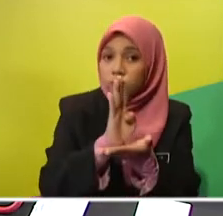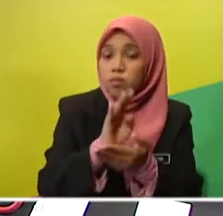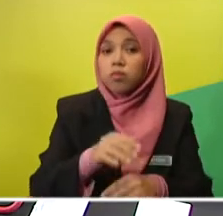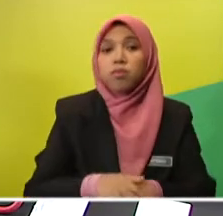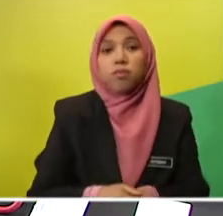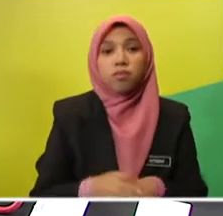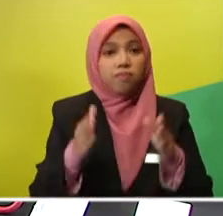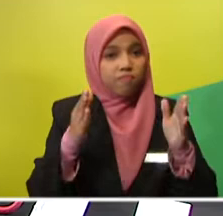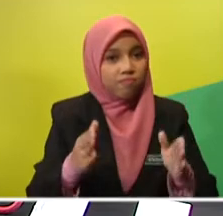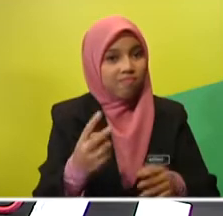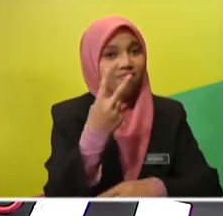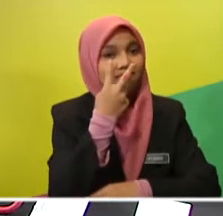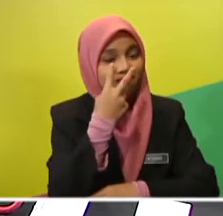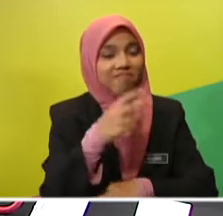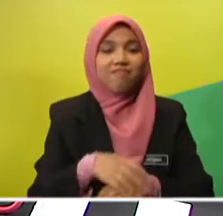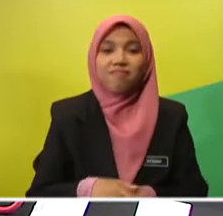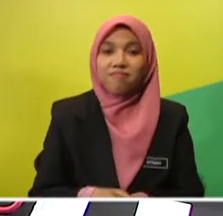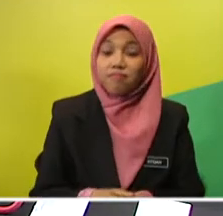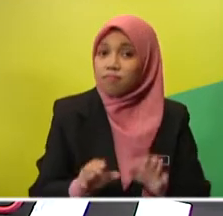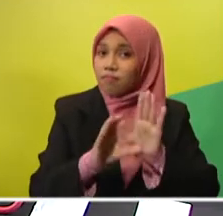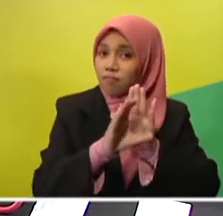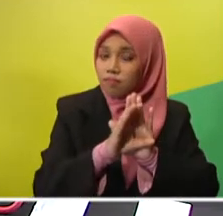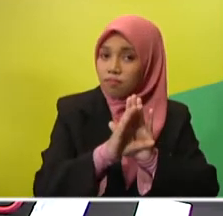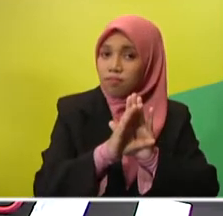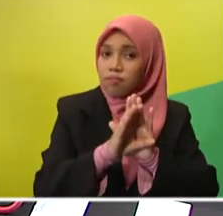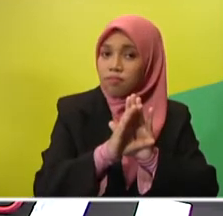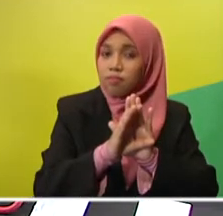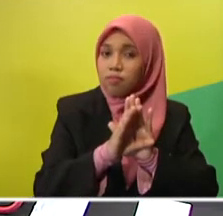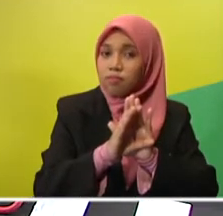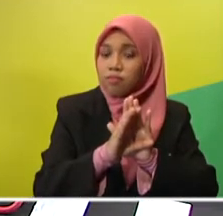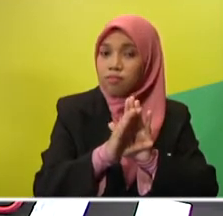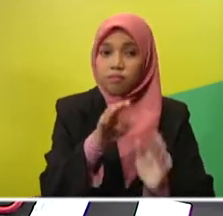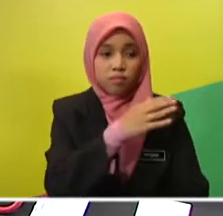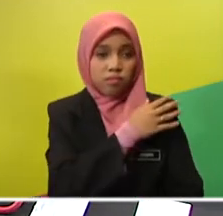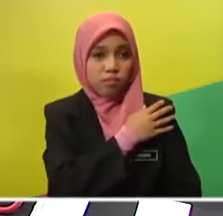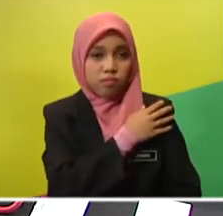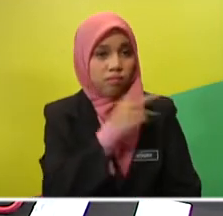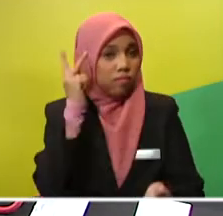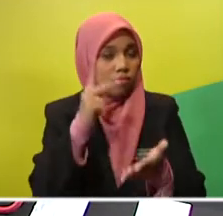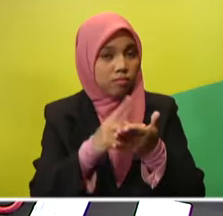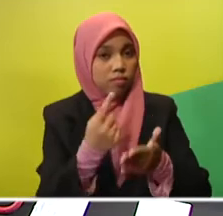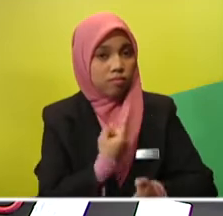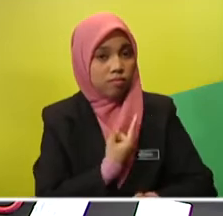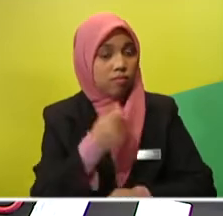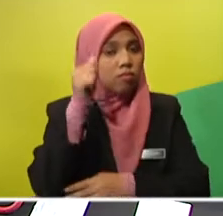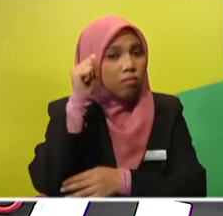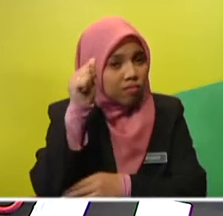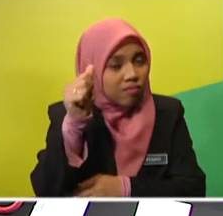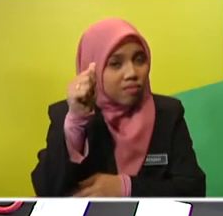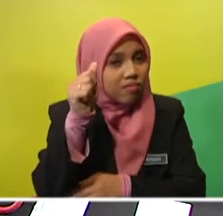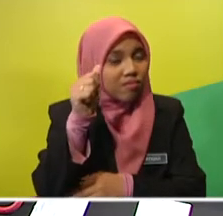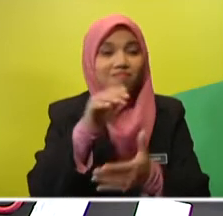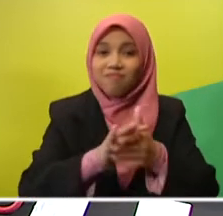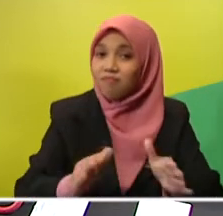dahulu. Okey. Contohnya, kita mula dari awal, sentuh bahu dia, kita perkenalkan diri. Assalamualaikum. Selamat